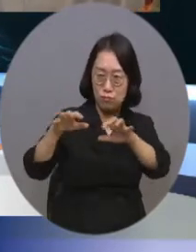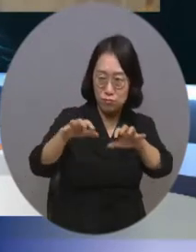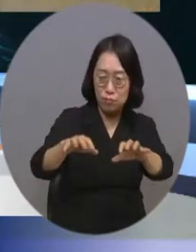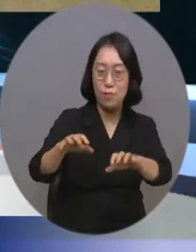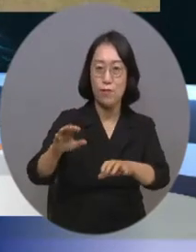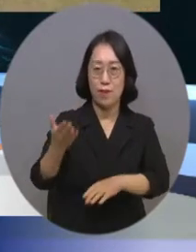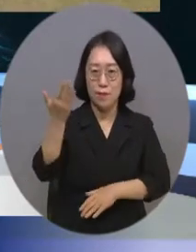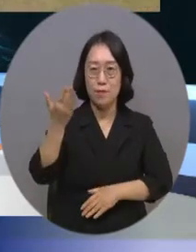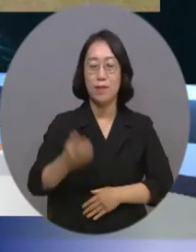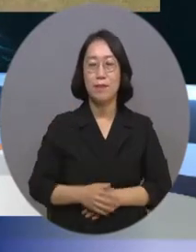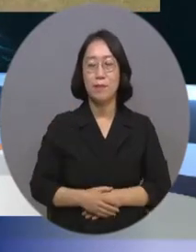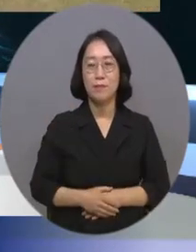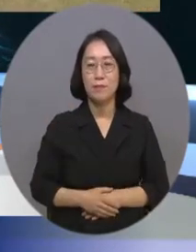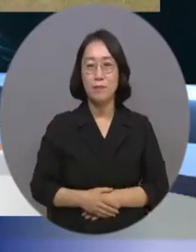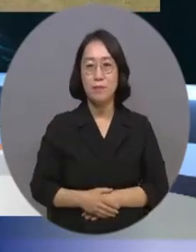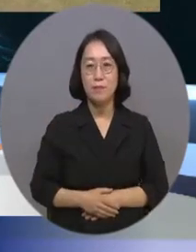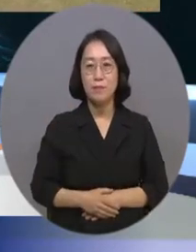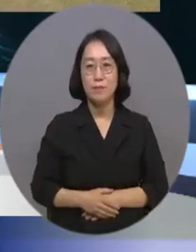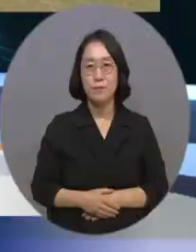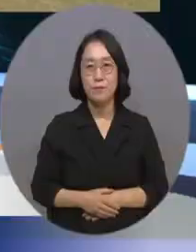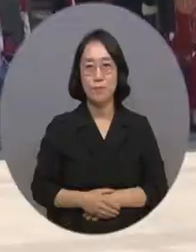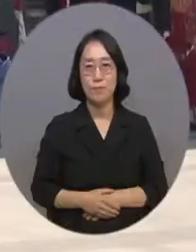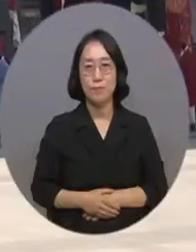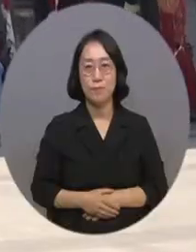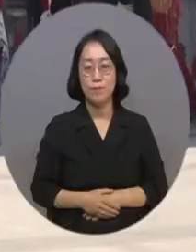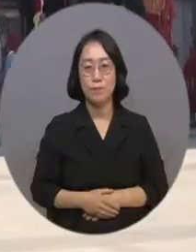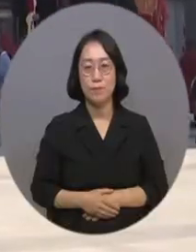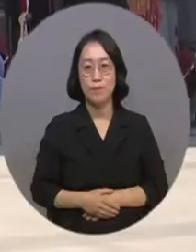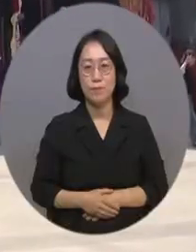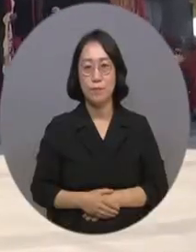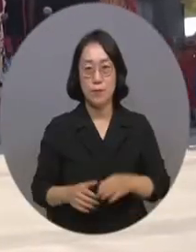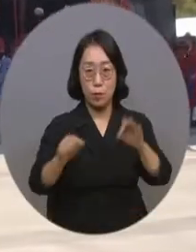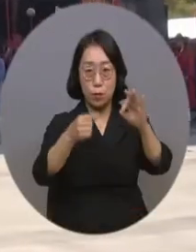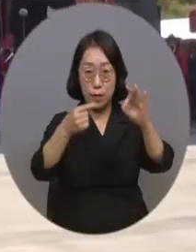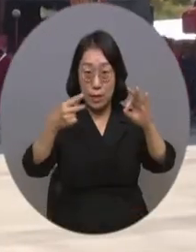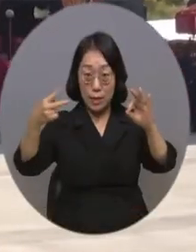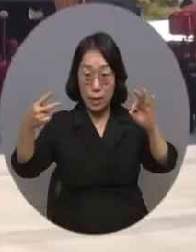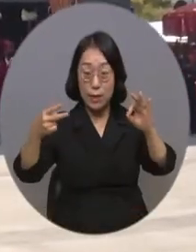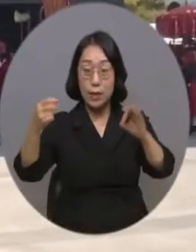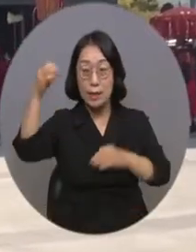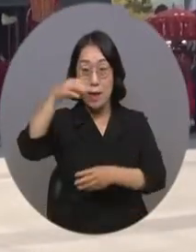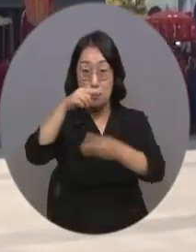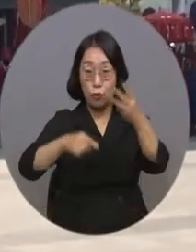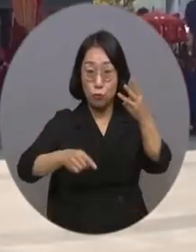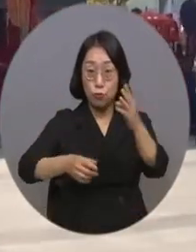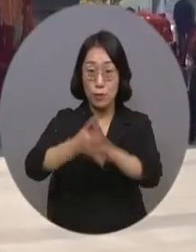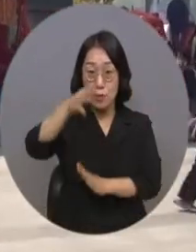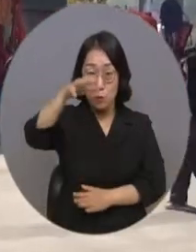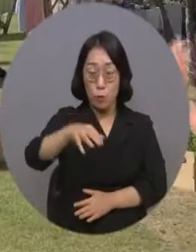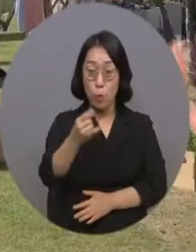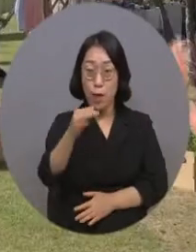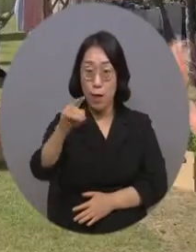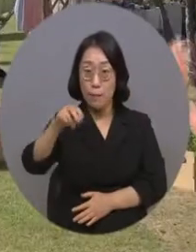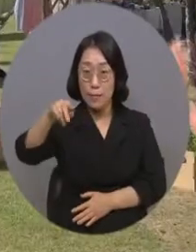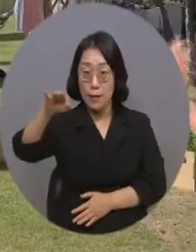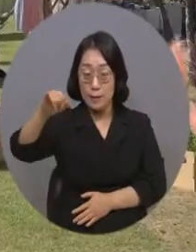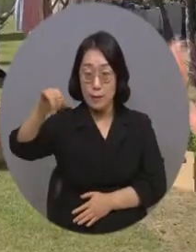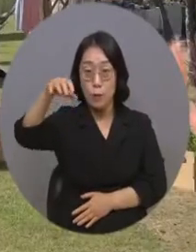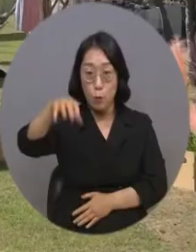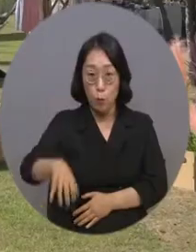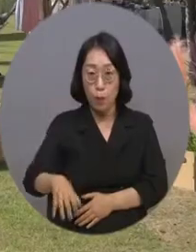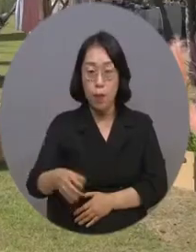현장에 정우선 기자가 다녀왔습니다. 지난 1일과 2일 양주시는 회암사지에서 사회적 경제